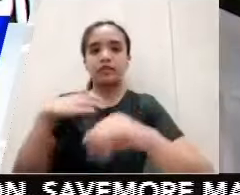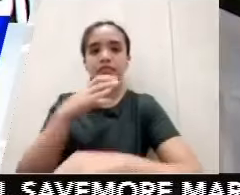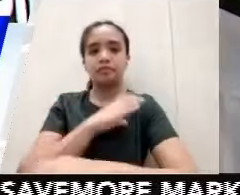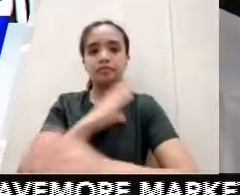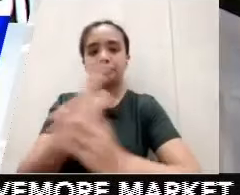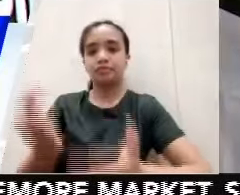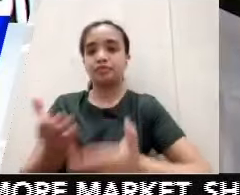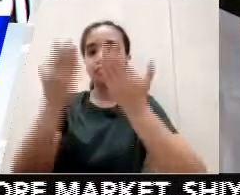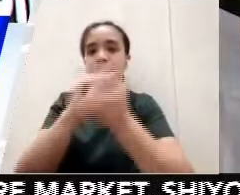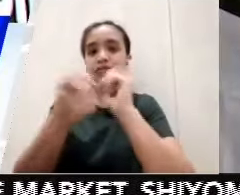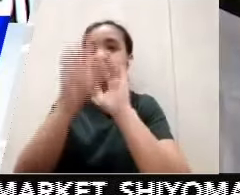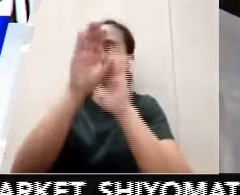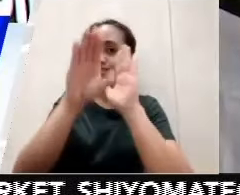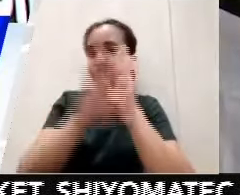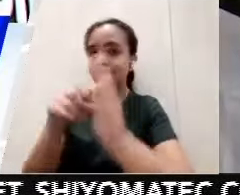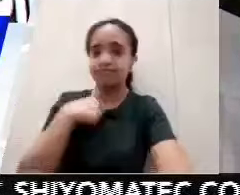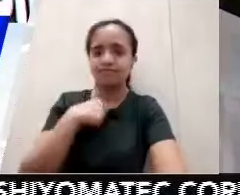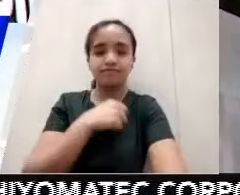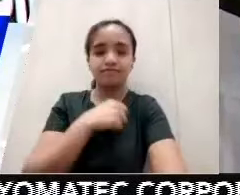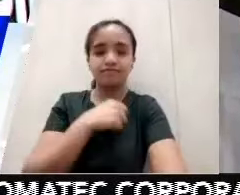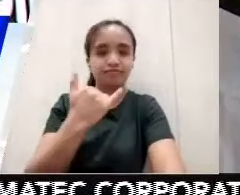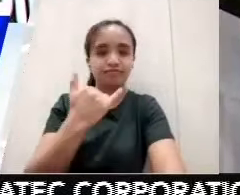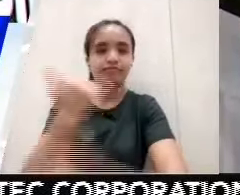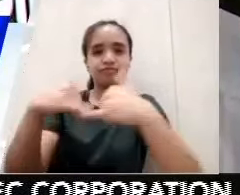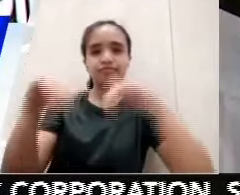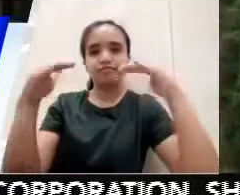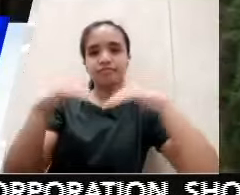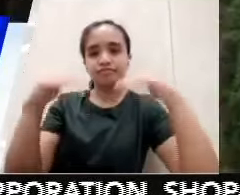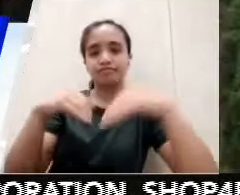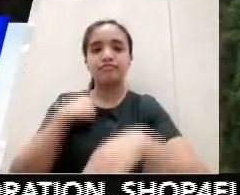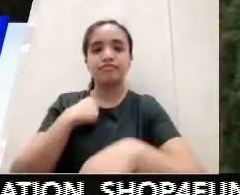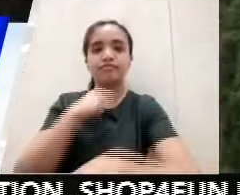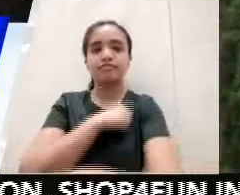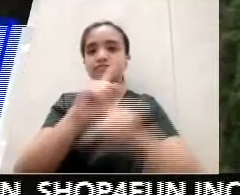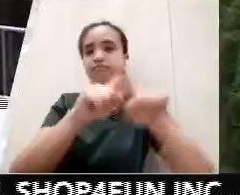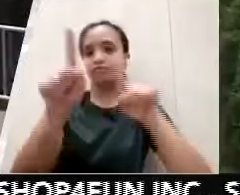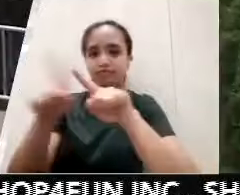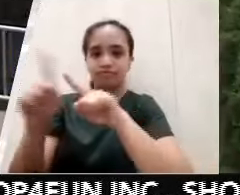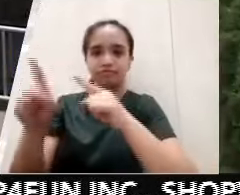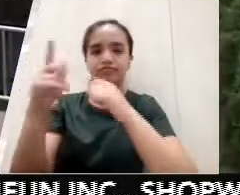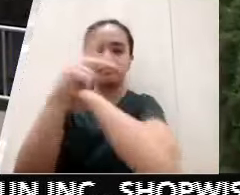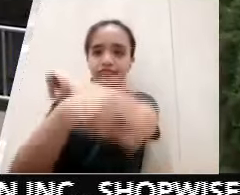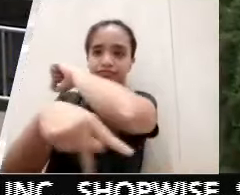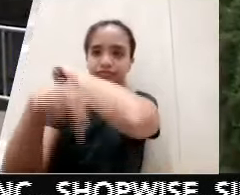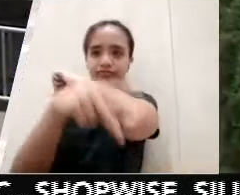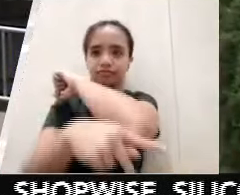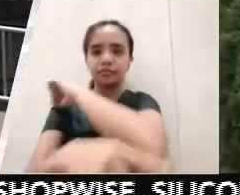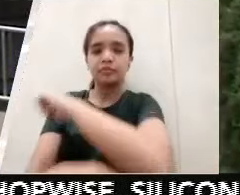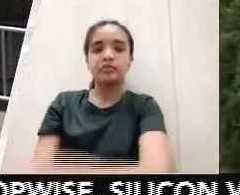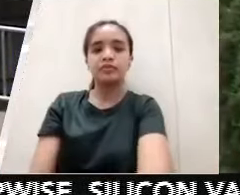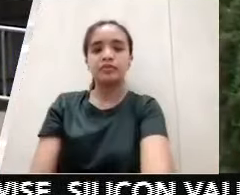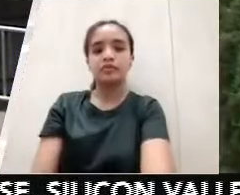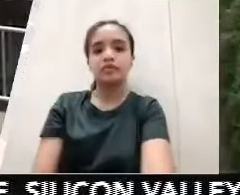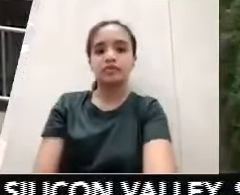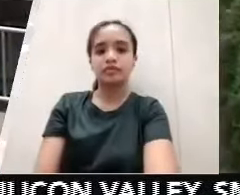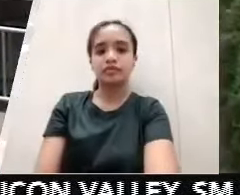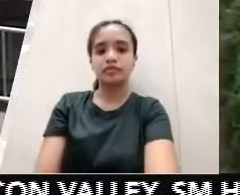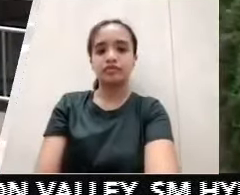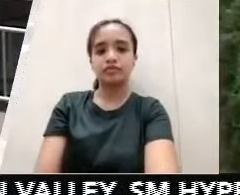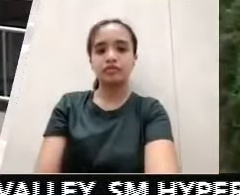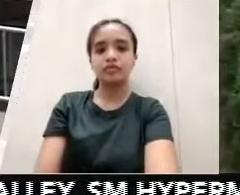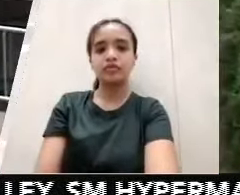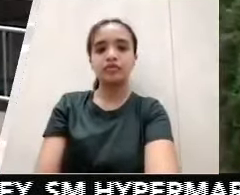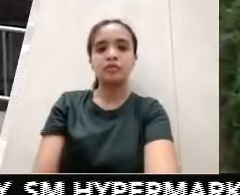senado dahil magharing pa ang mga senador sa iba't ibang probinsya para sa GMA integrated news mav Gonzalez